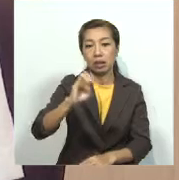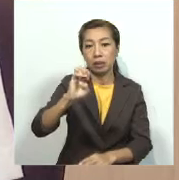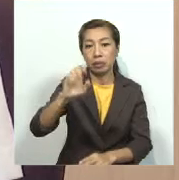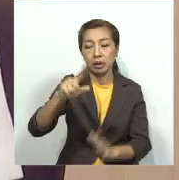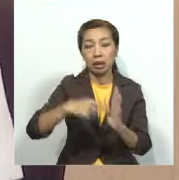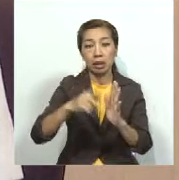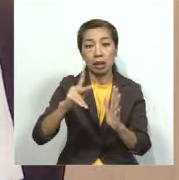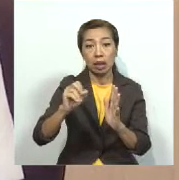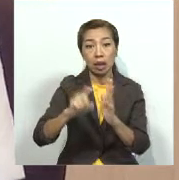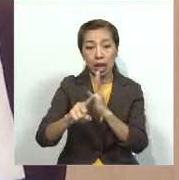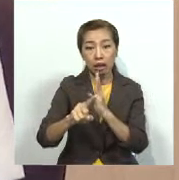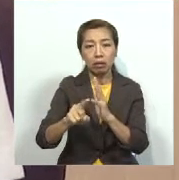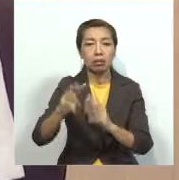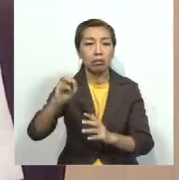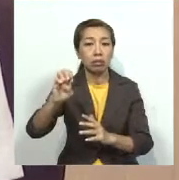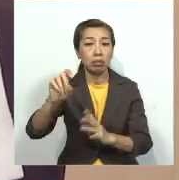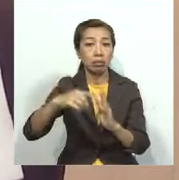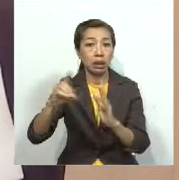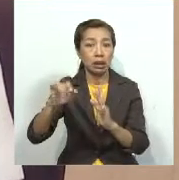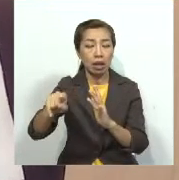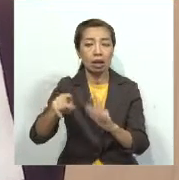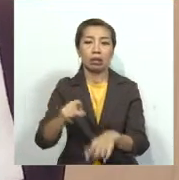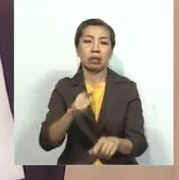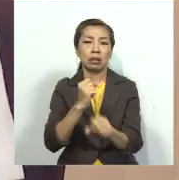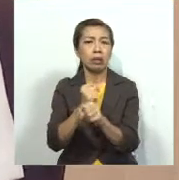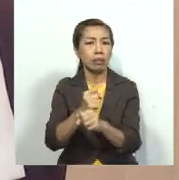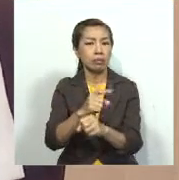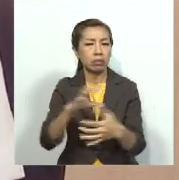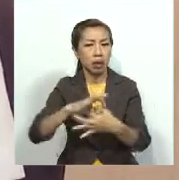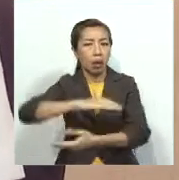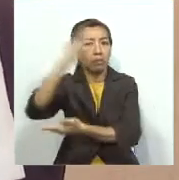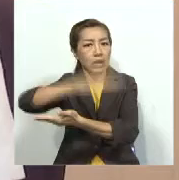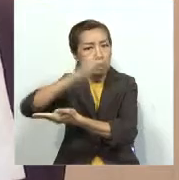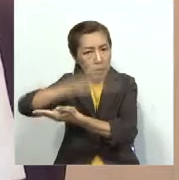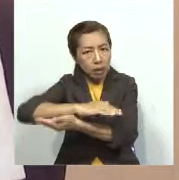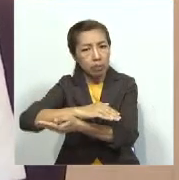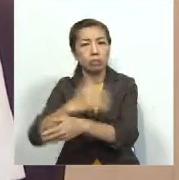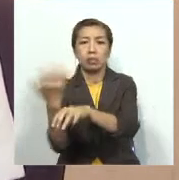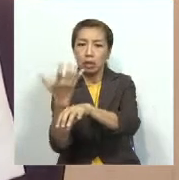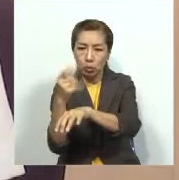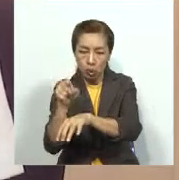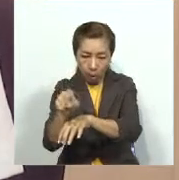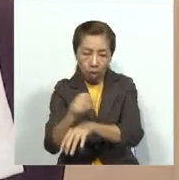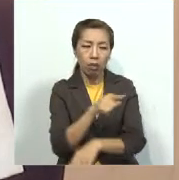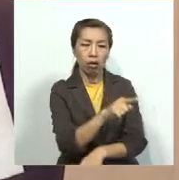ซึ่งประกอบกิจการหนังสือพิมพ์หรือสื่อมวลชนใดๆจำนวน